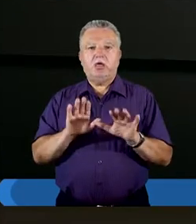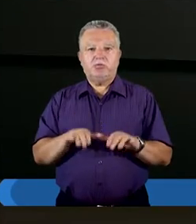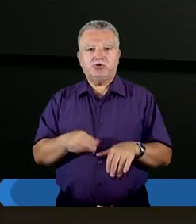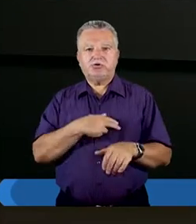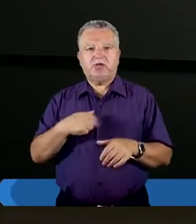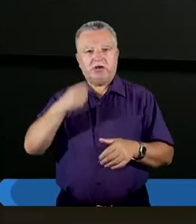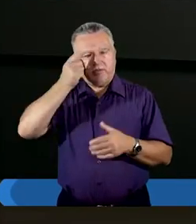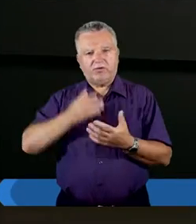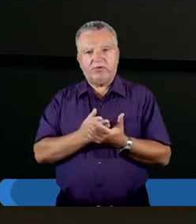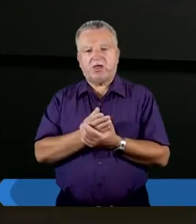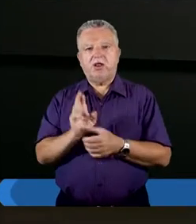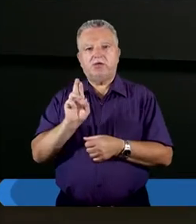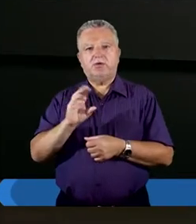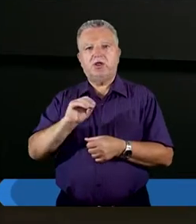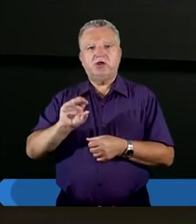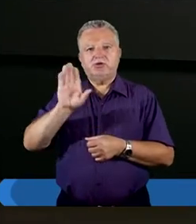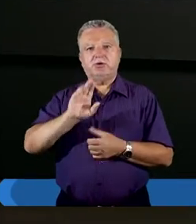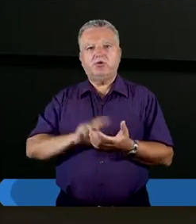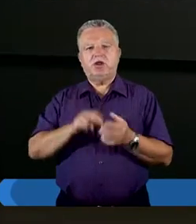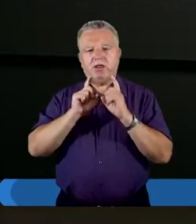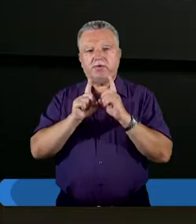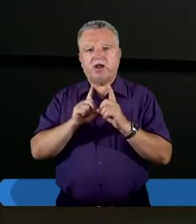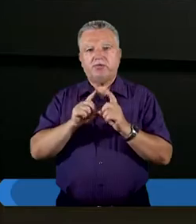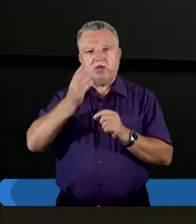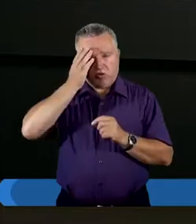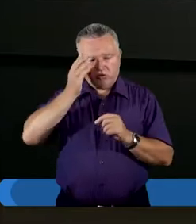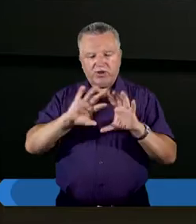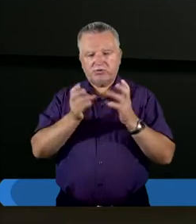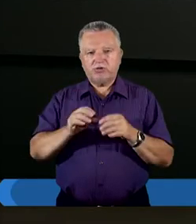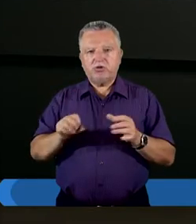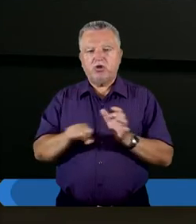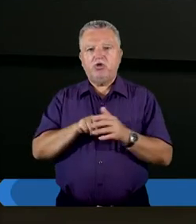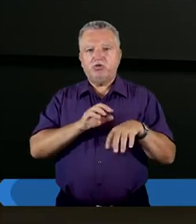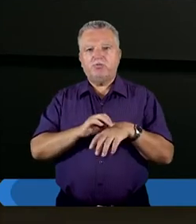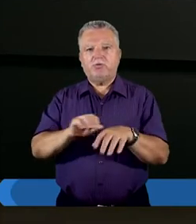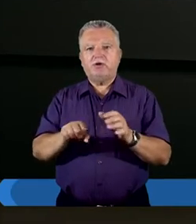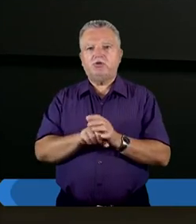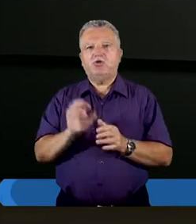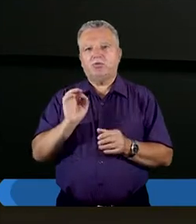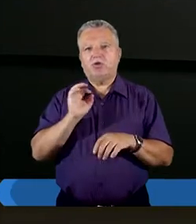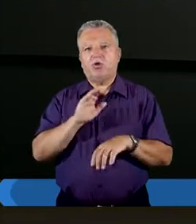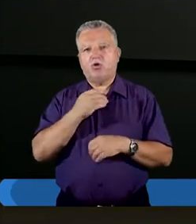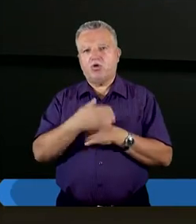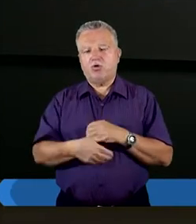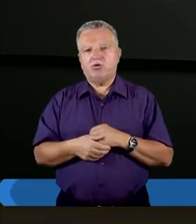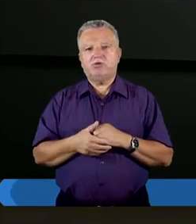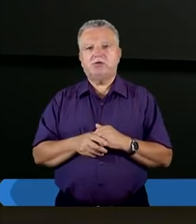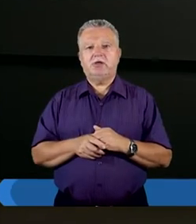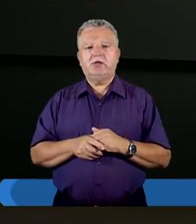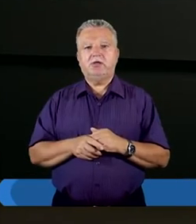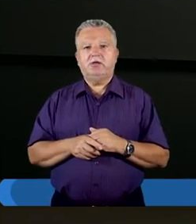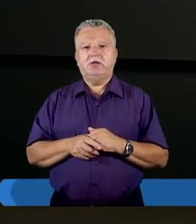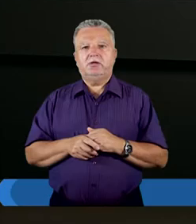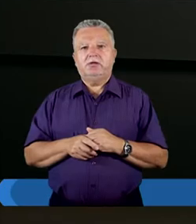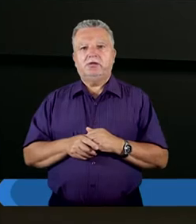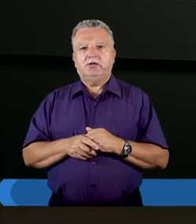pozostaje nam wiara i zaufanie, że Bóg naprawdę potrafi wszystko doprowadzić do dobrego końca. Nawet jeżeli ten dobry koniec nastąpi w